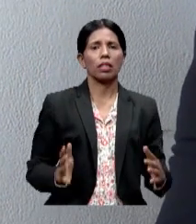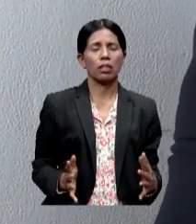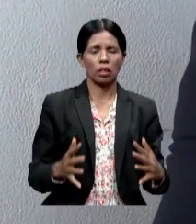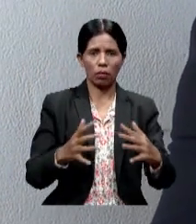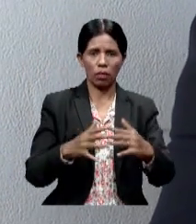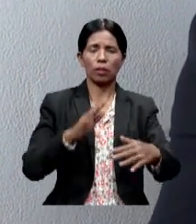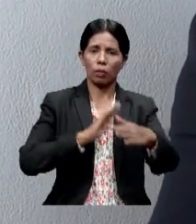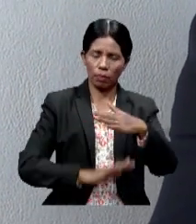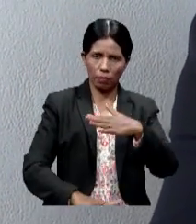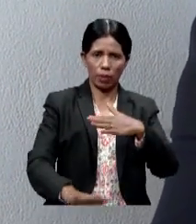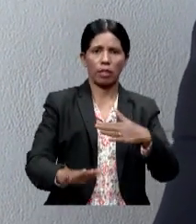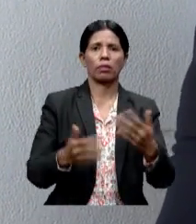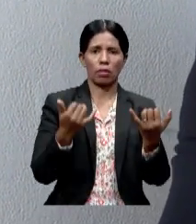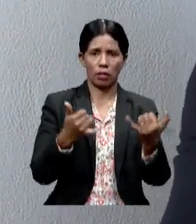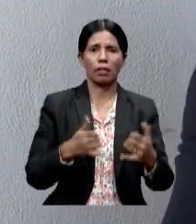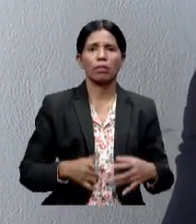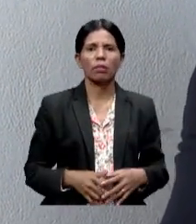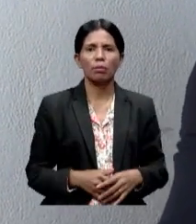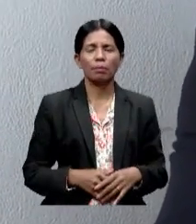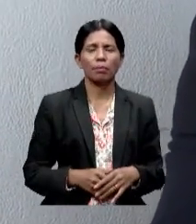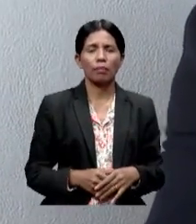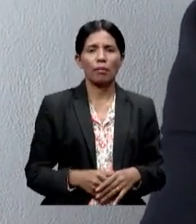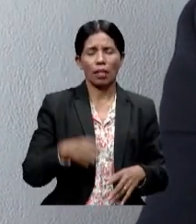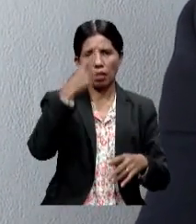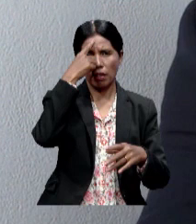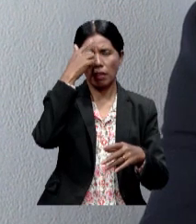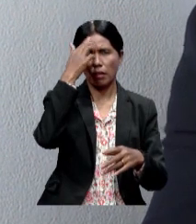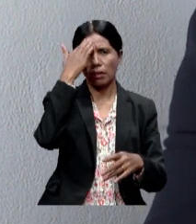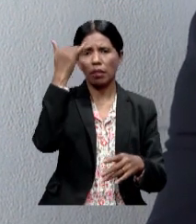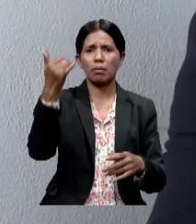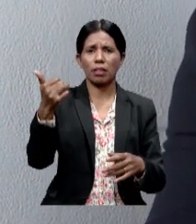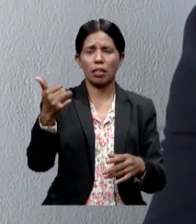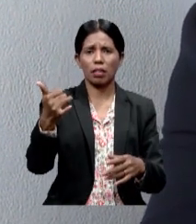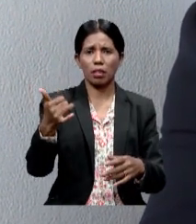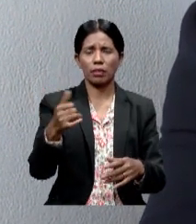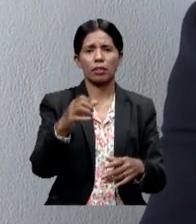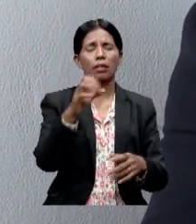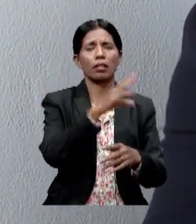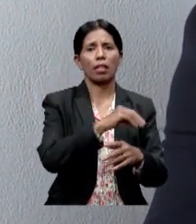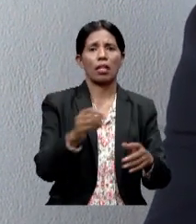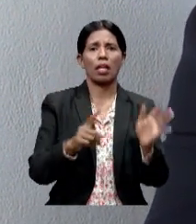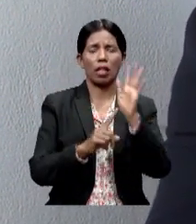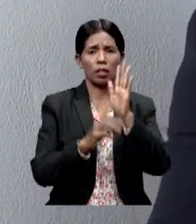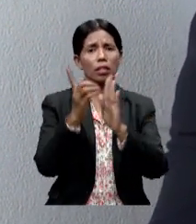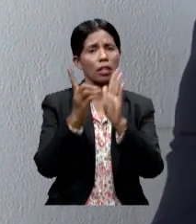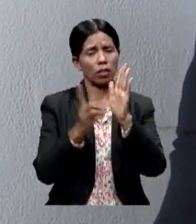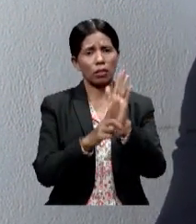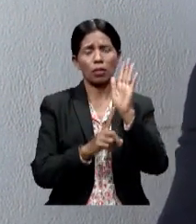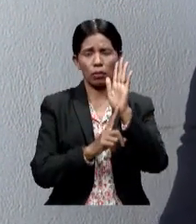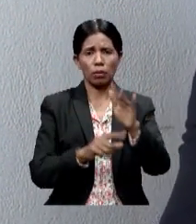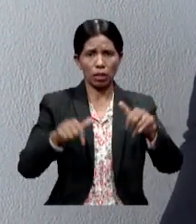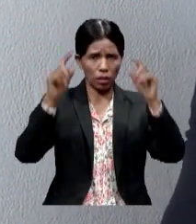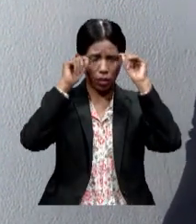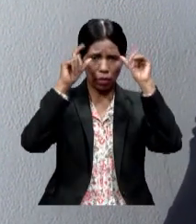ahi agora tambasa i statistika mos hatudu kata iha Timor ne